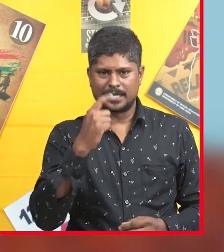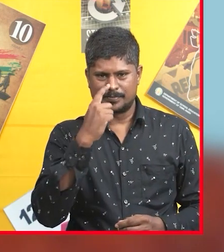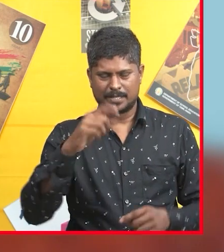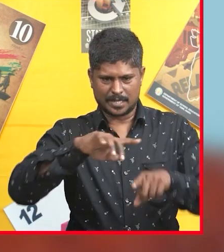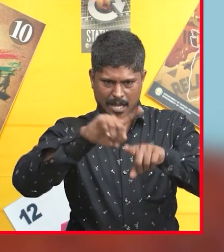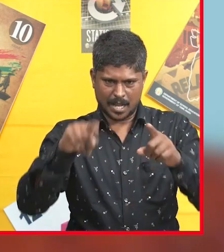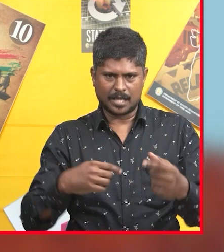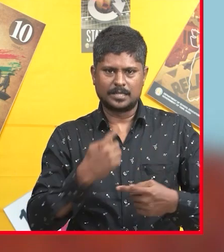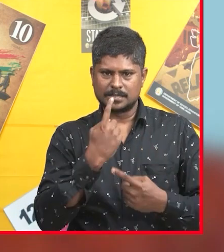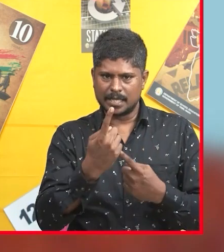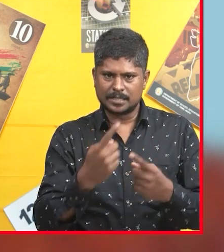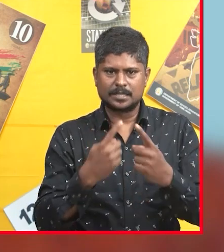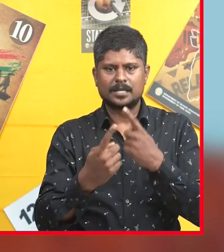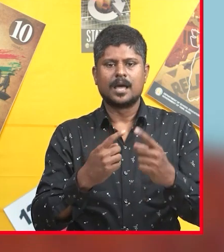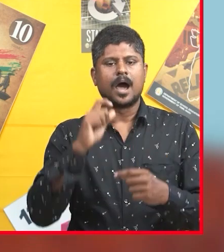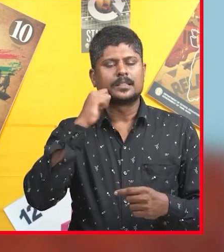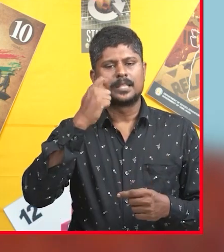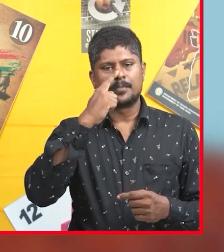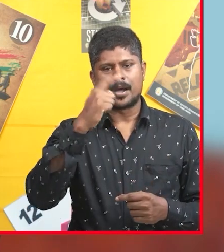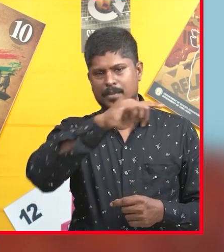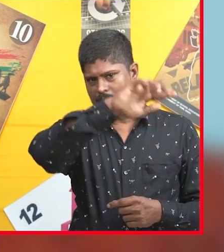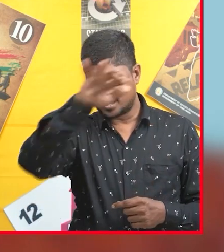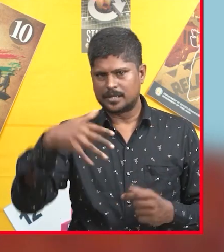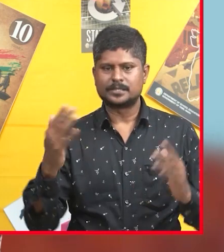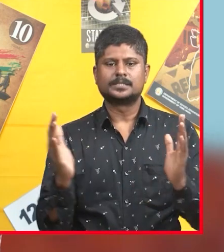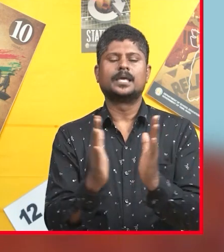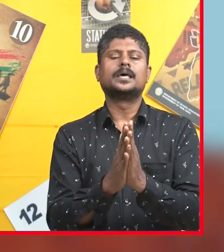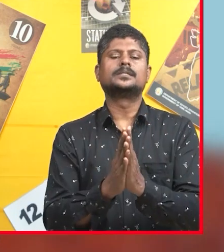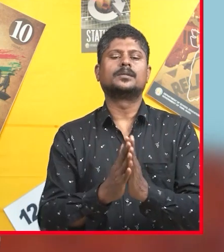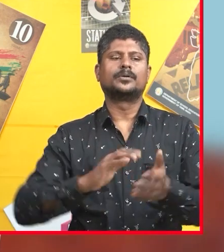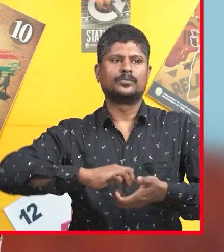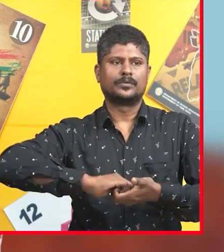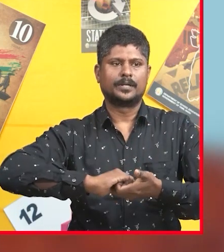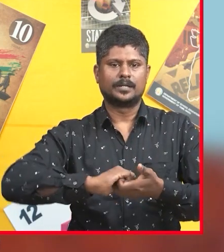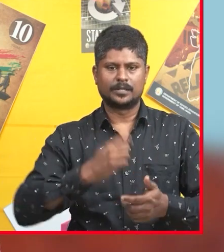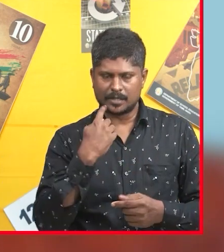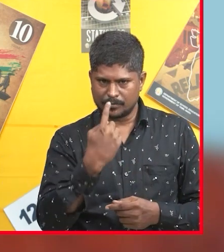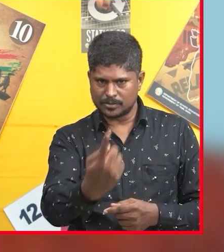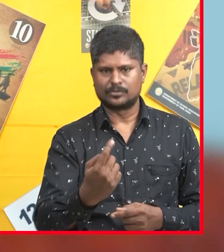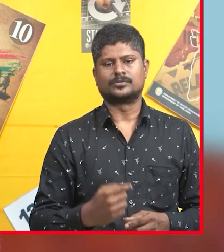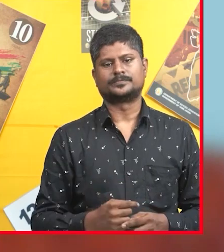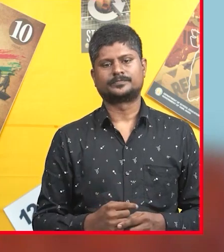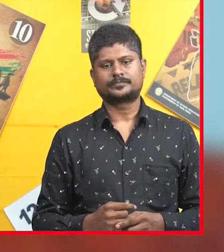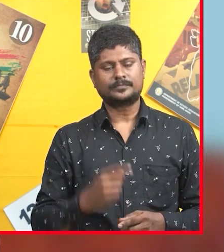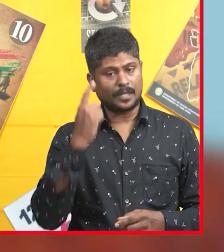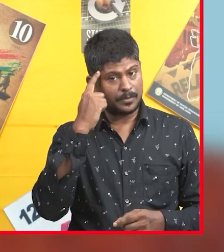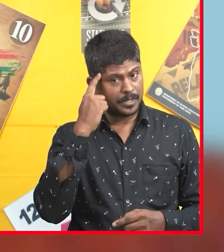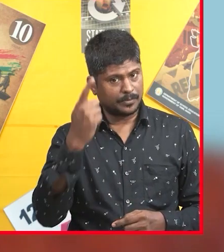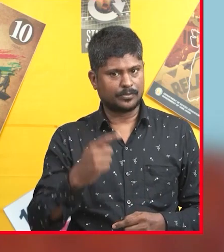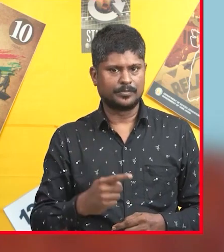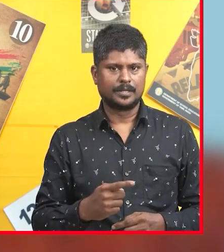சித்தப்பா, பெரியப்பா, அத்தை, மாமா இவங்களை தான் நம்ம உறவினர்கள்னு சொல்றோம், அப்படிதான் நம்ம நினைச்சிருப்போம்.